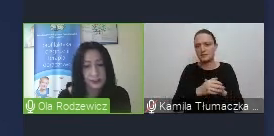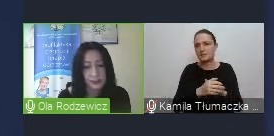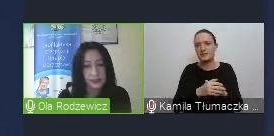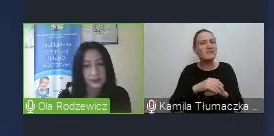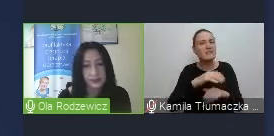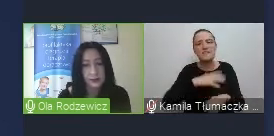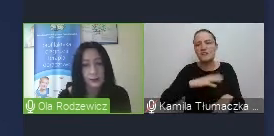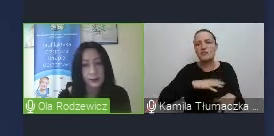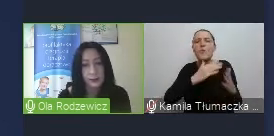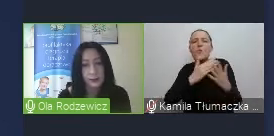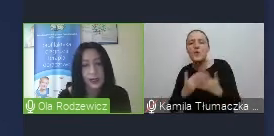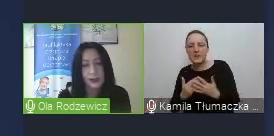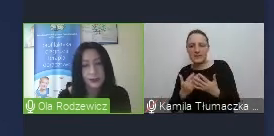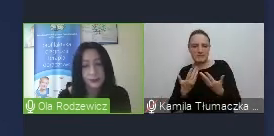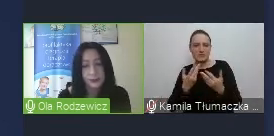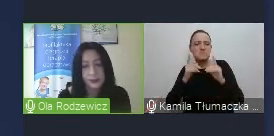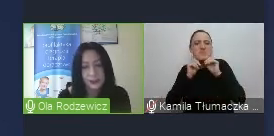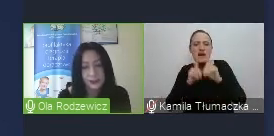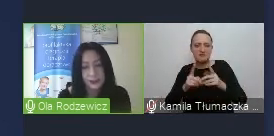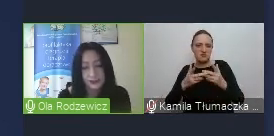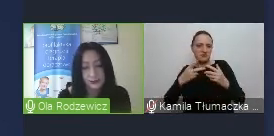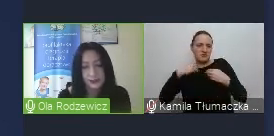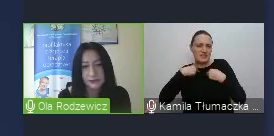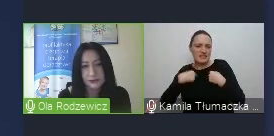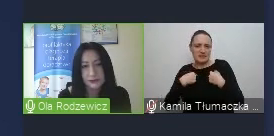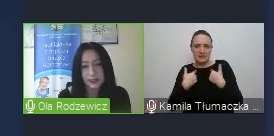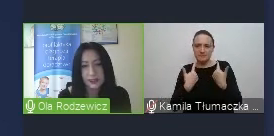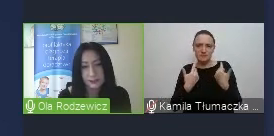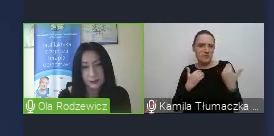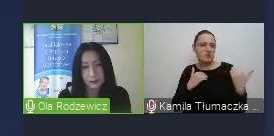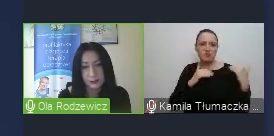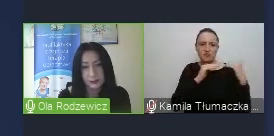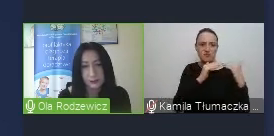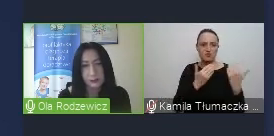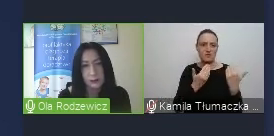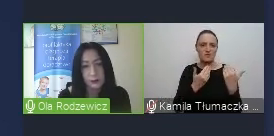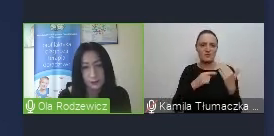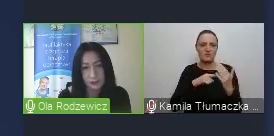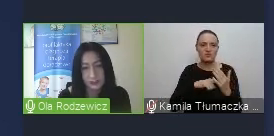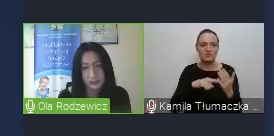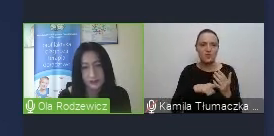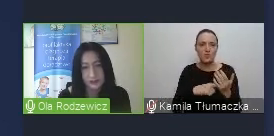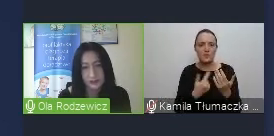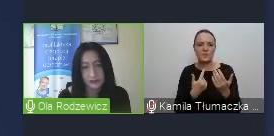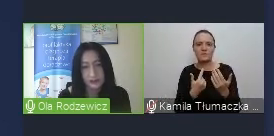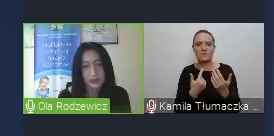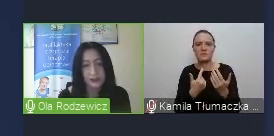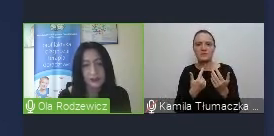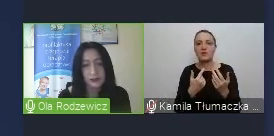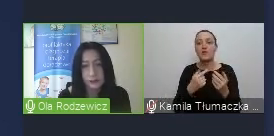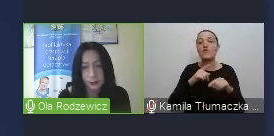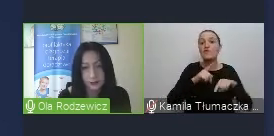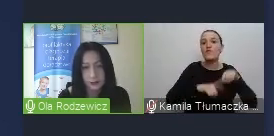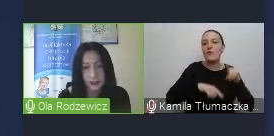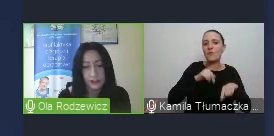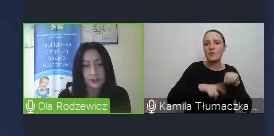tego, kim się jest, tylko po to, żeby dostosować się do jakiejś normy. Tą normą dla nas wszystkich niech